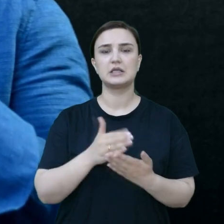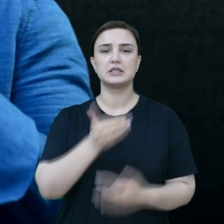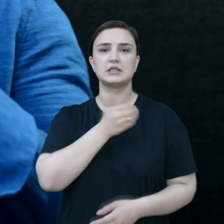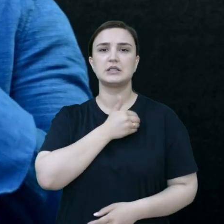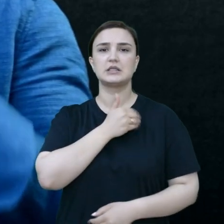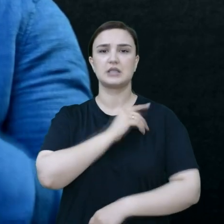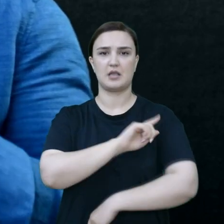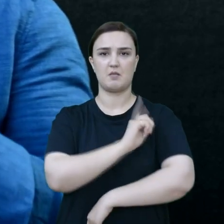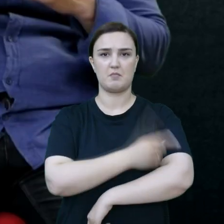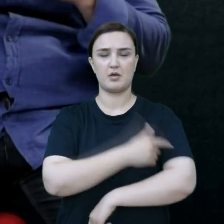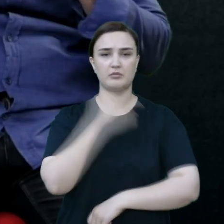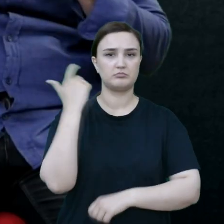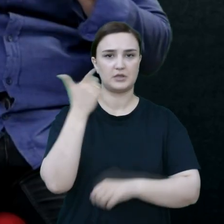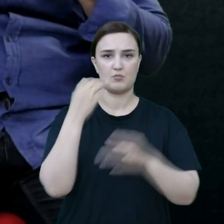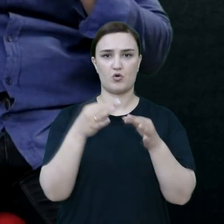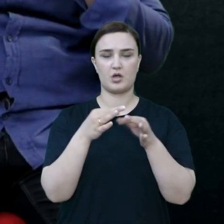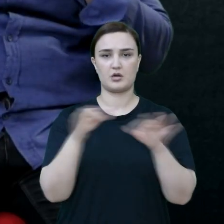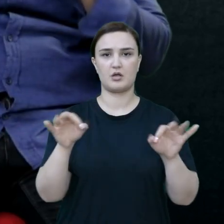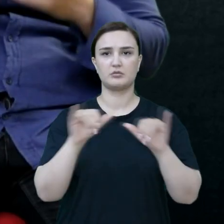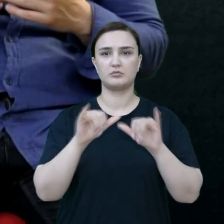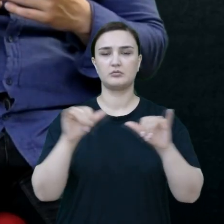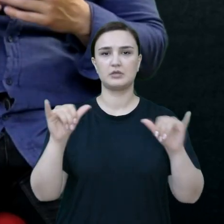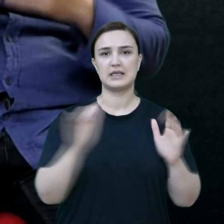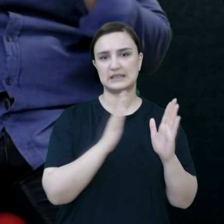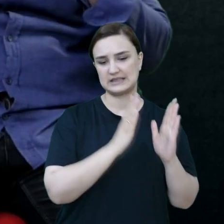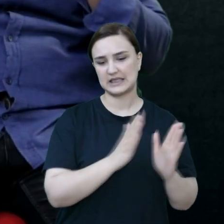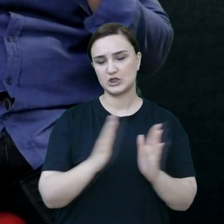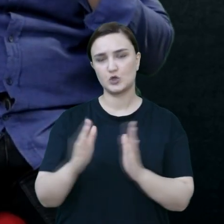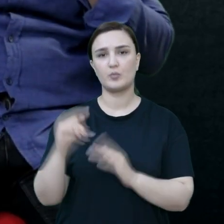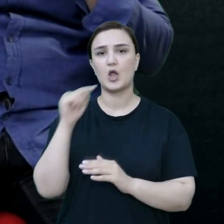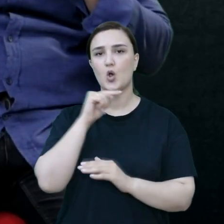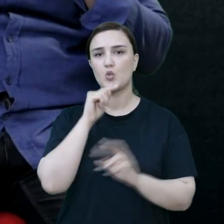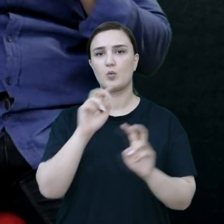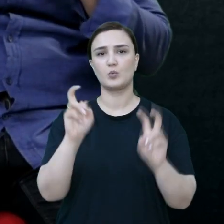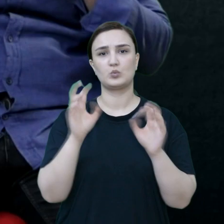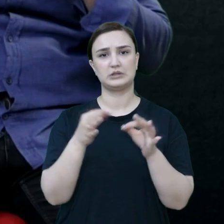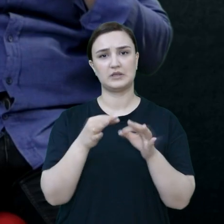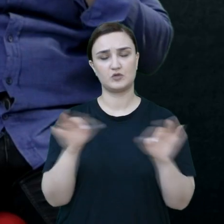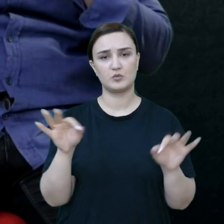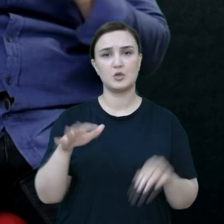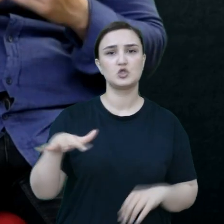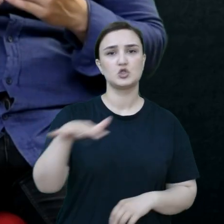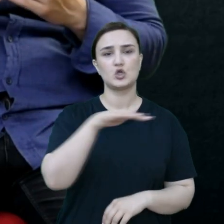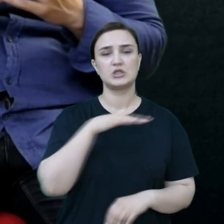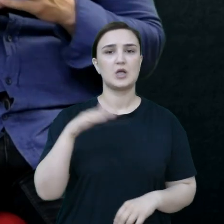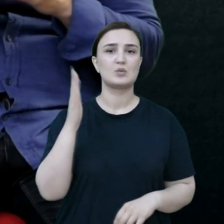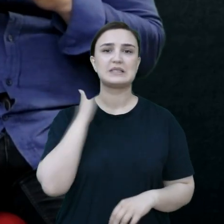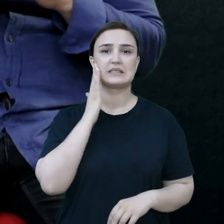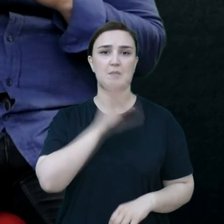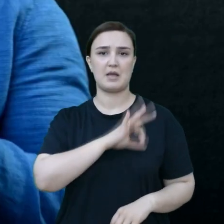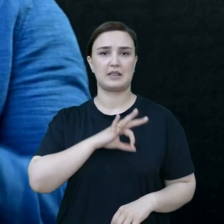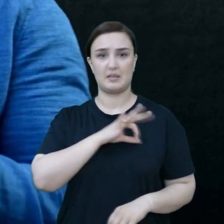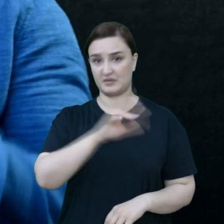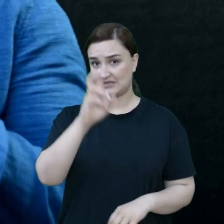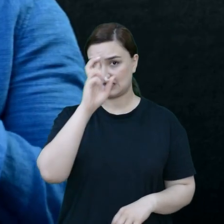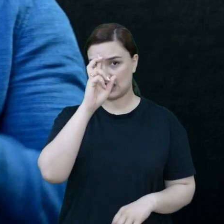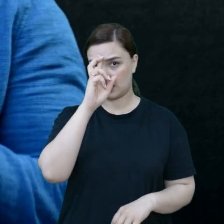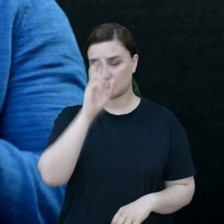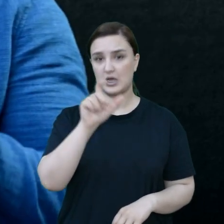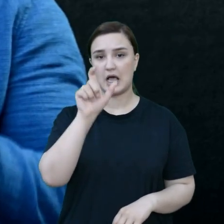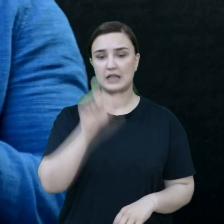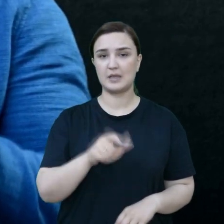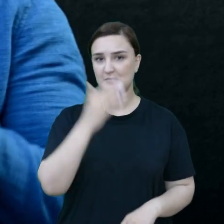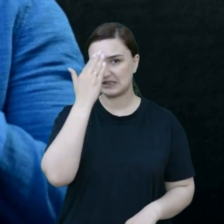demokratik nizam-intizamın, iqtisadi azadlığın, sosial və hüquqi dövlətin bərqərar olmasını,